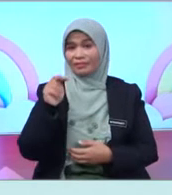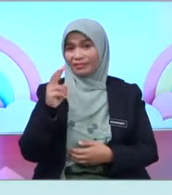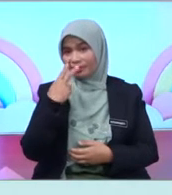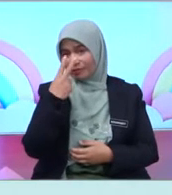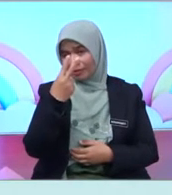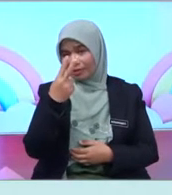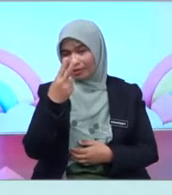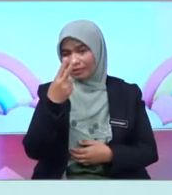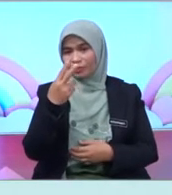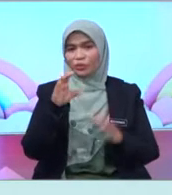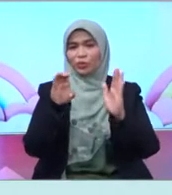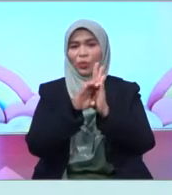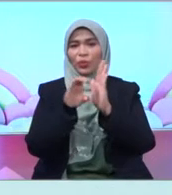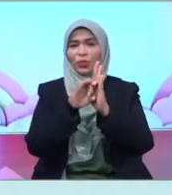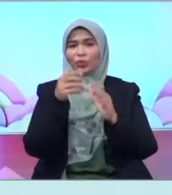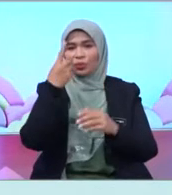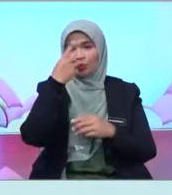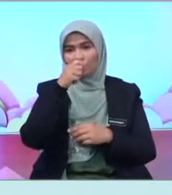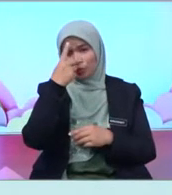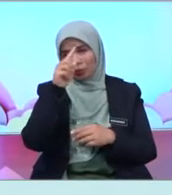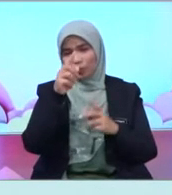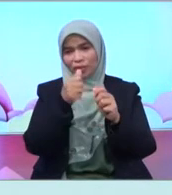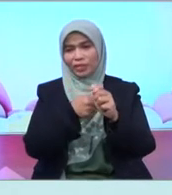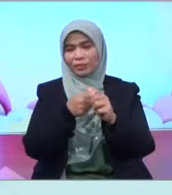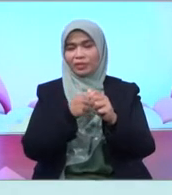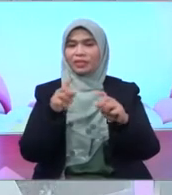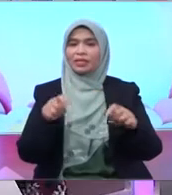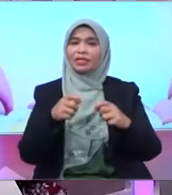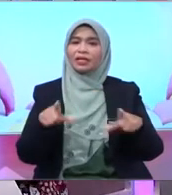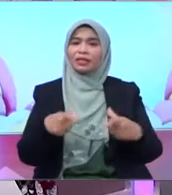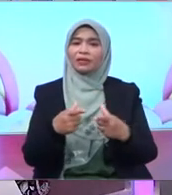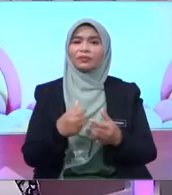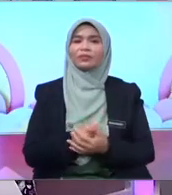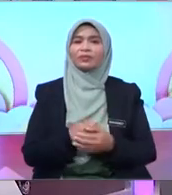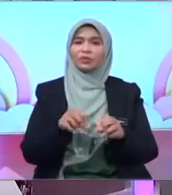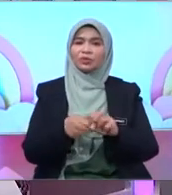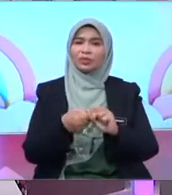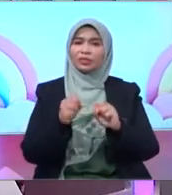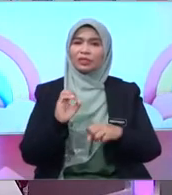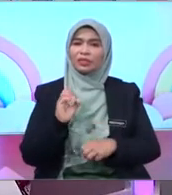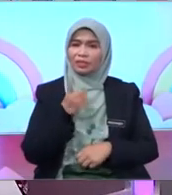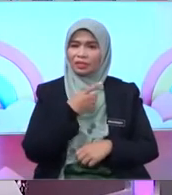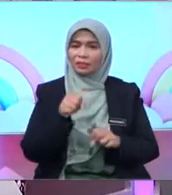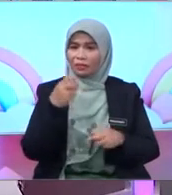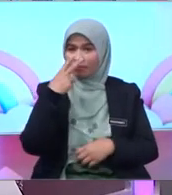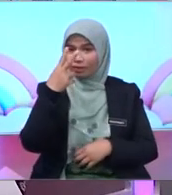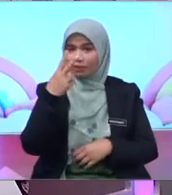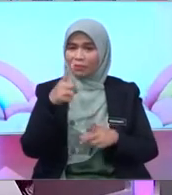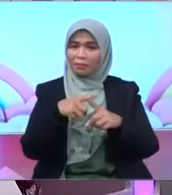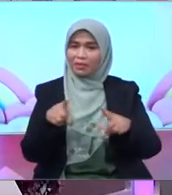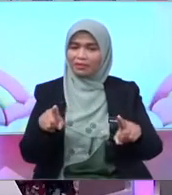contoh bagi setiap tingkah laku sebaik itu nampak perbedaan tingkah laku baik benar dan